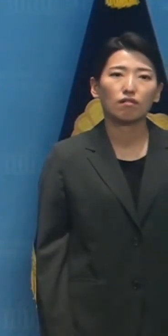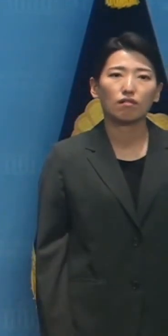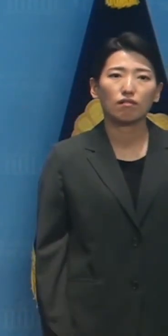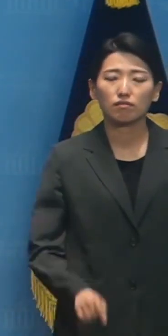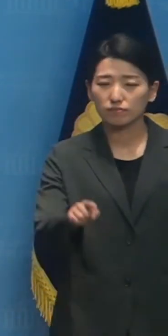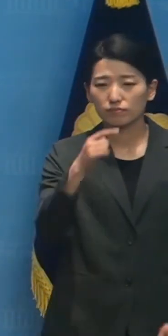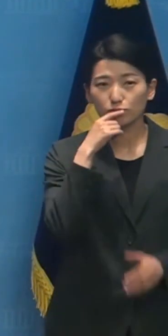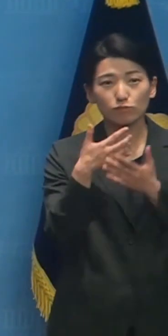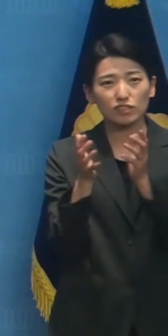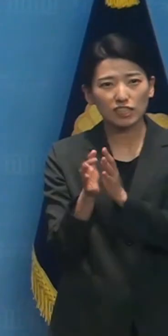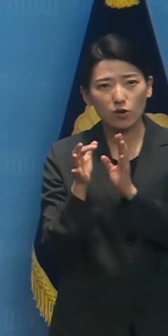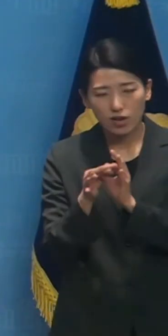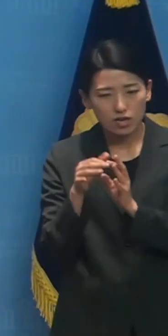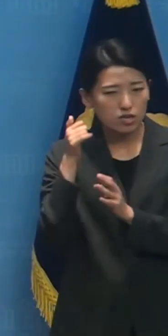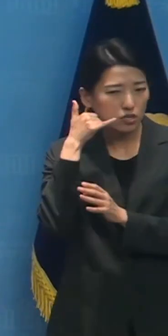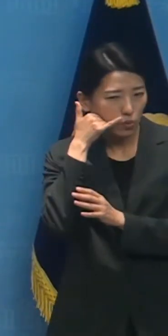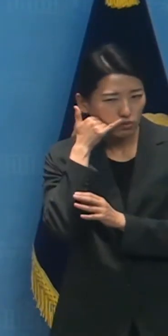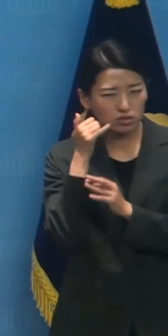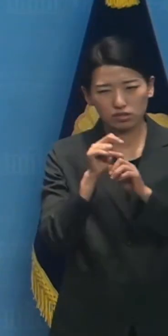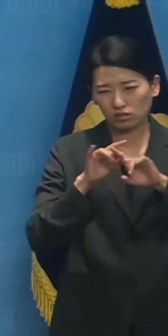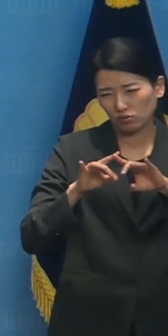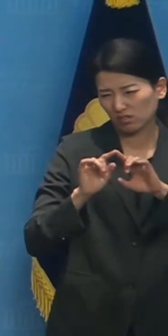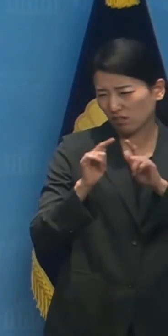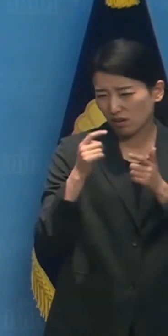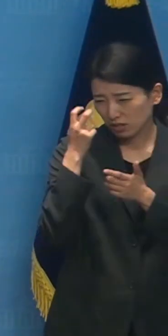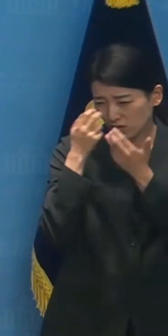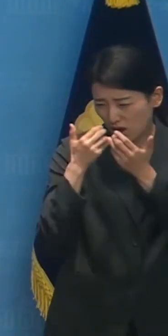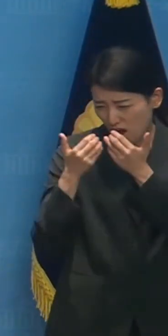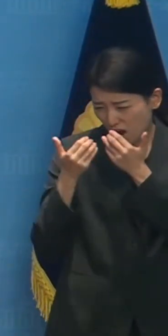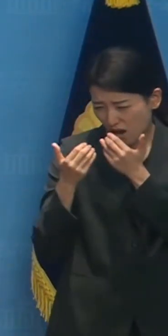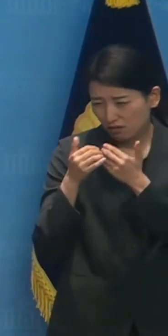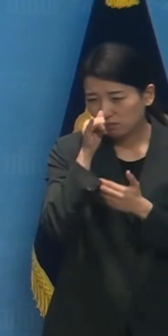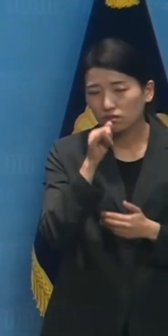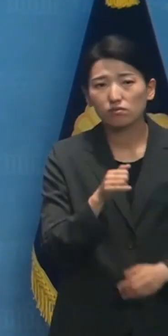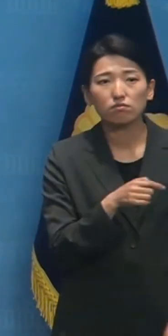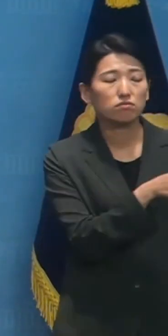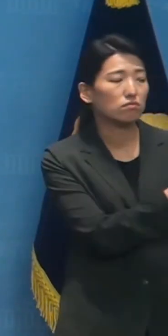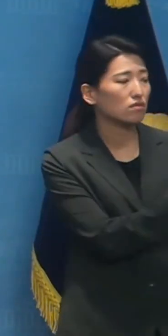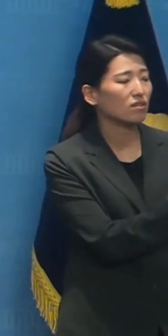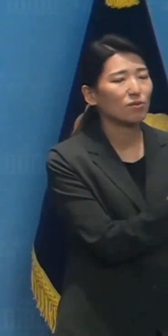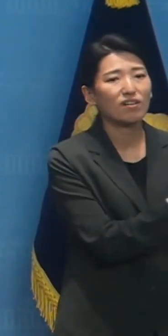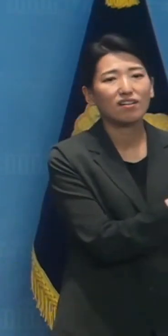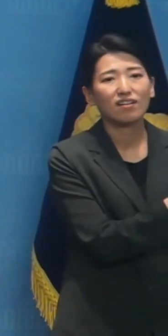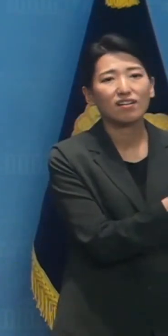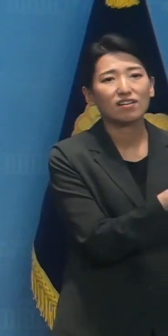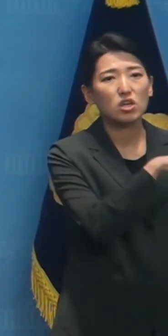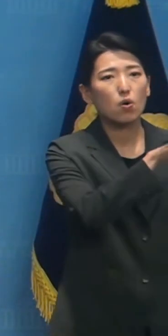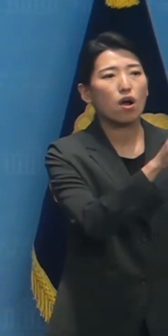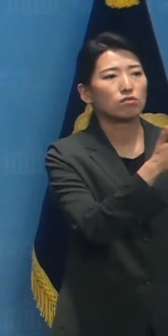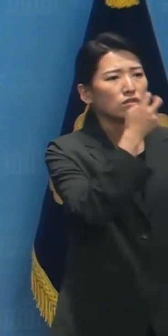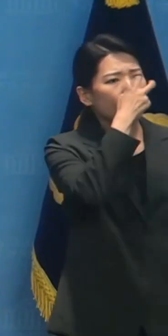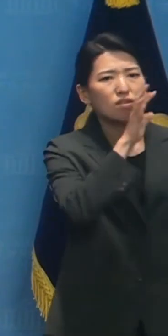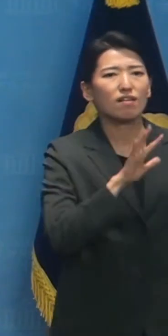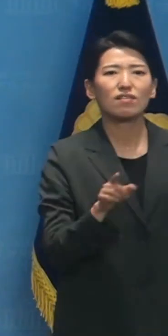수사를 실시하면서도 정광훈 일당에 대한 통신 수사는 왜 하지 않고 있는 것입니까?